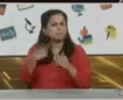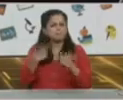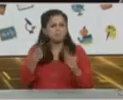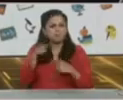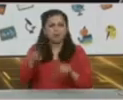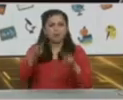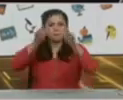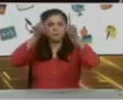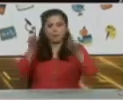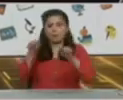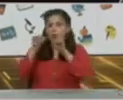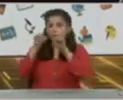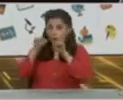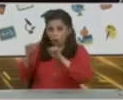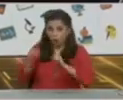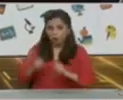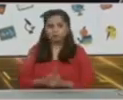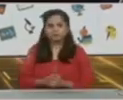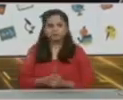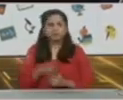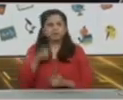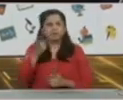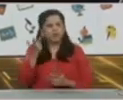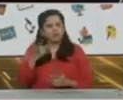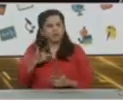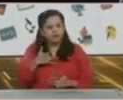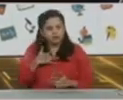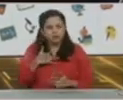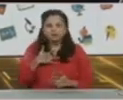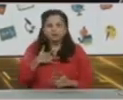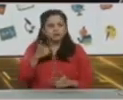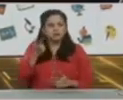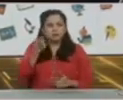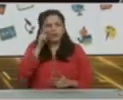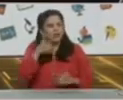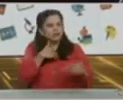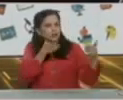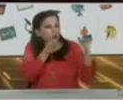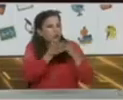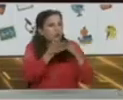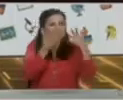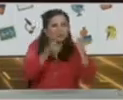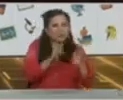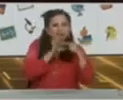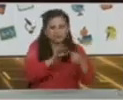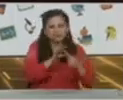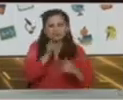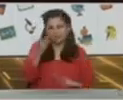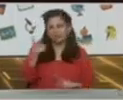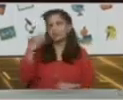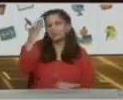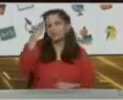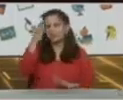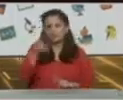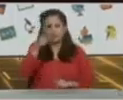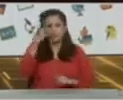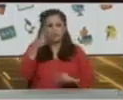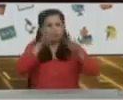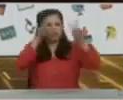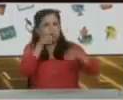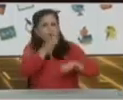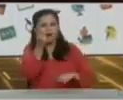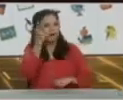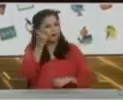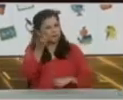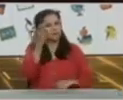को लेकर कितने संवेदनशील हैं। आप न केवल इस विषय को समझ रहे